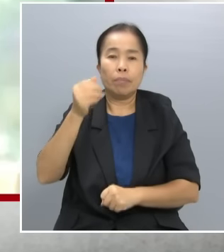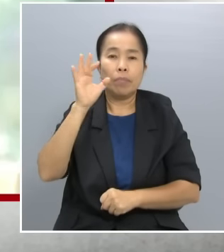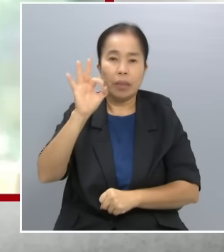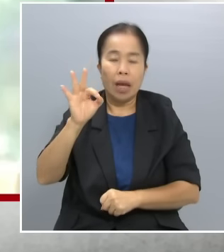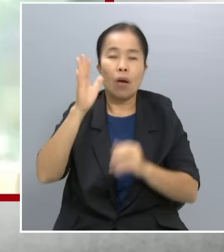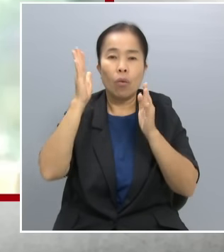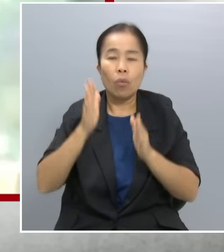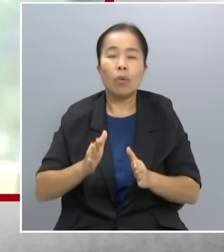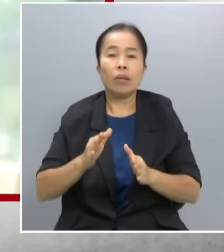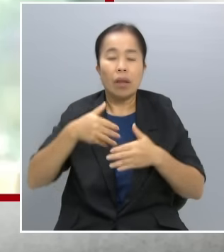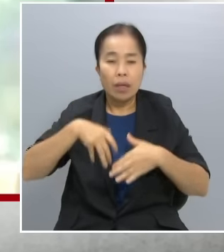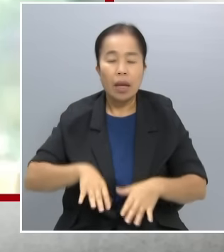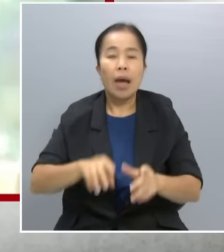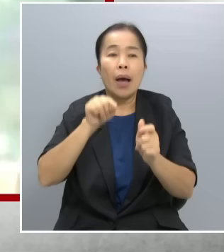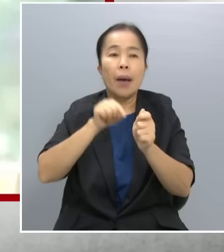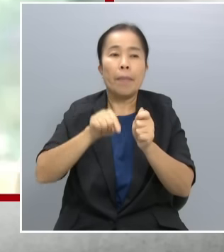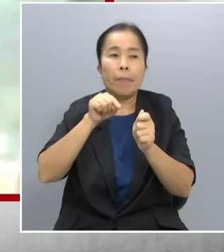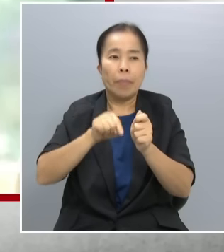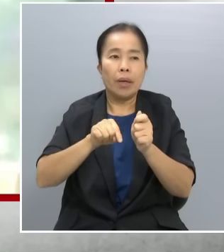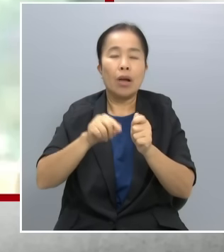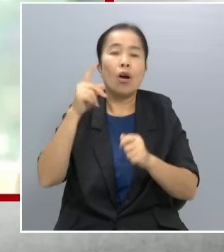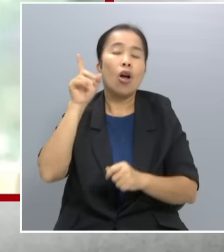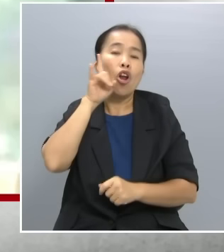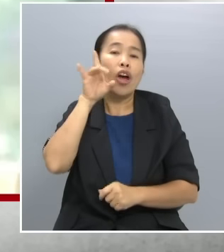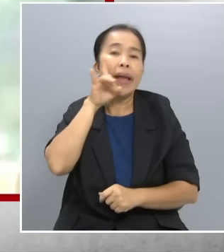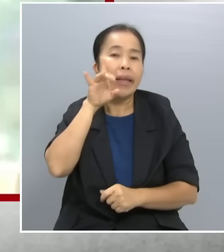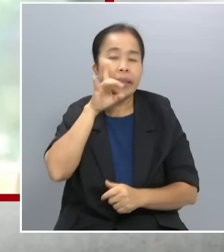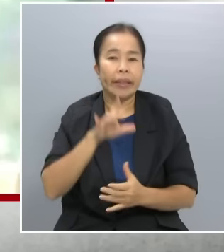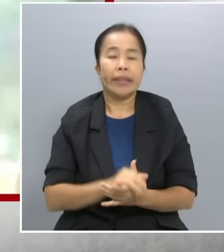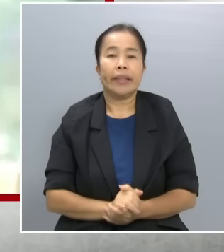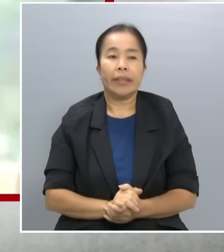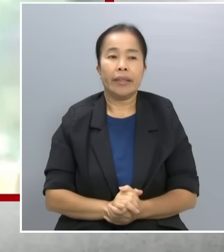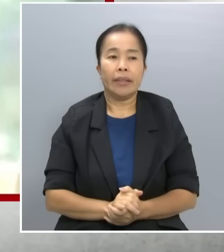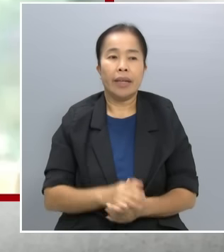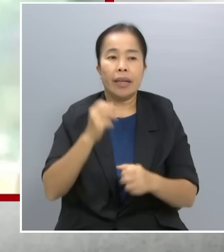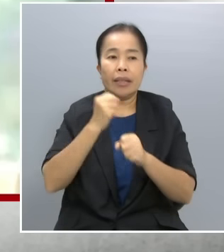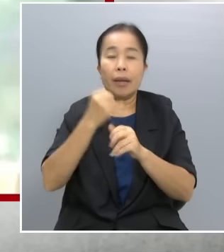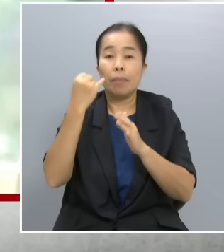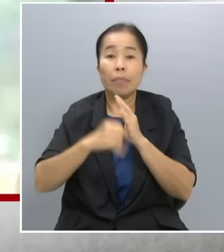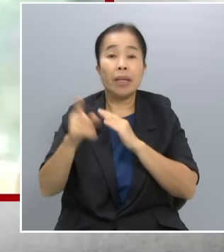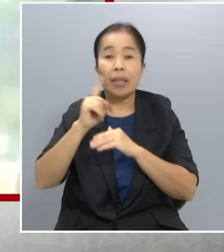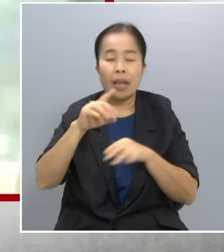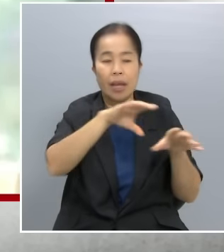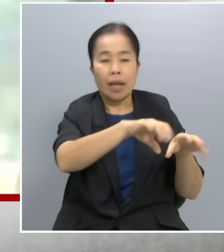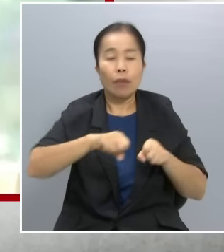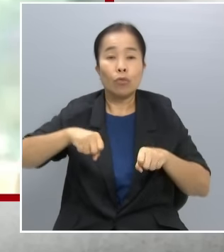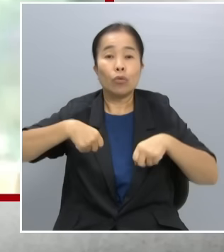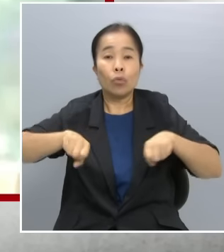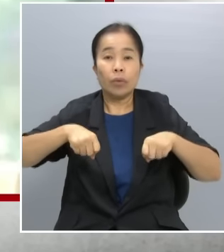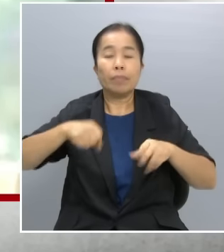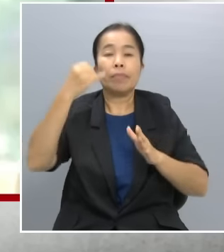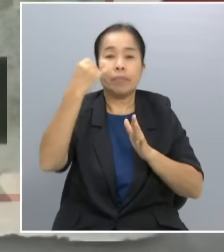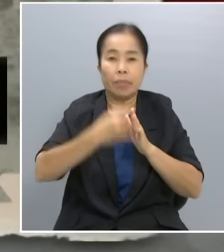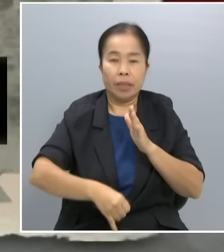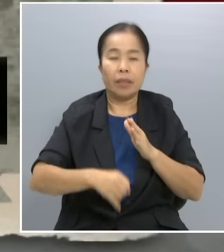ชาวอำเภอเสรภูมินะครับอยู่ที่101นะฮะข้อหาเนี่ยนะครับก็คือชิงทรัพย์โดยใช้กำลังประทุษร้ายขณ